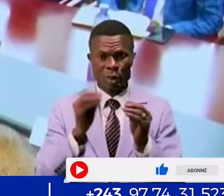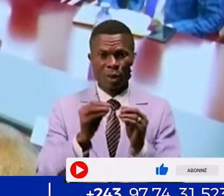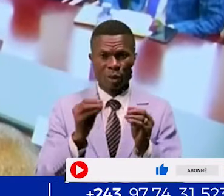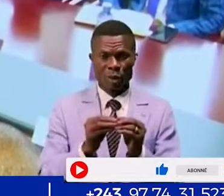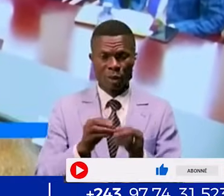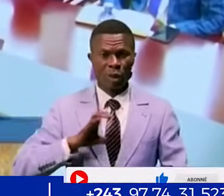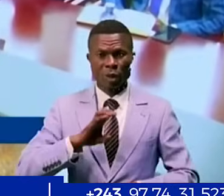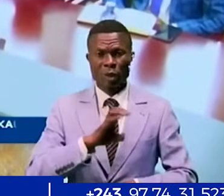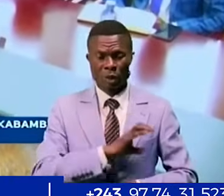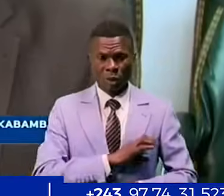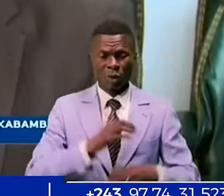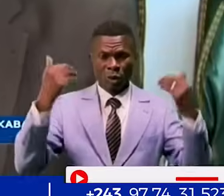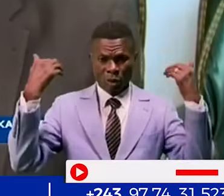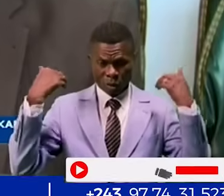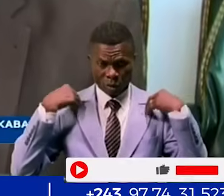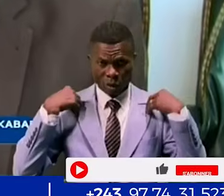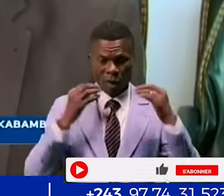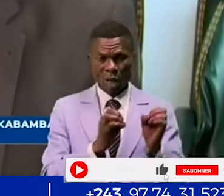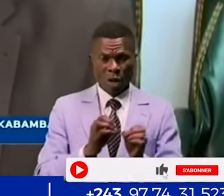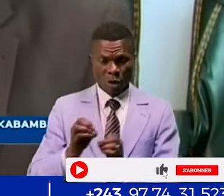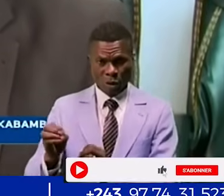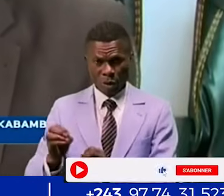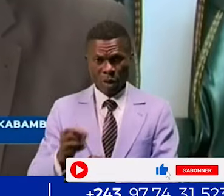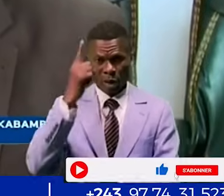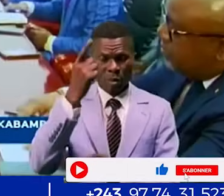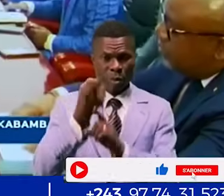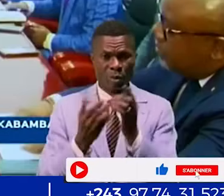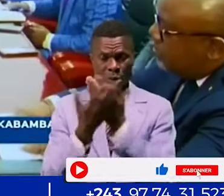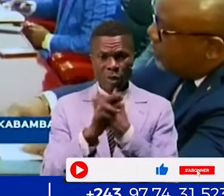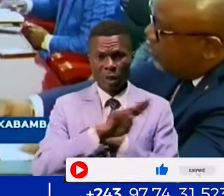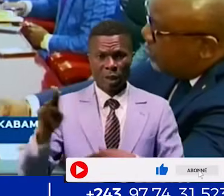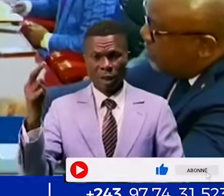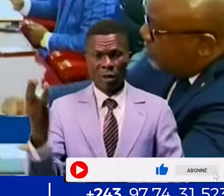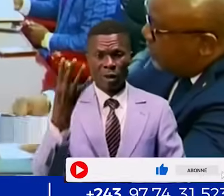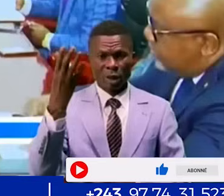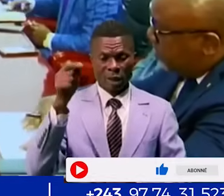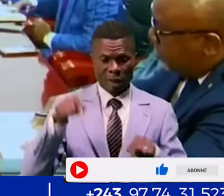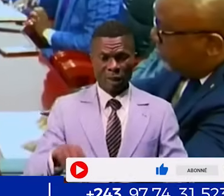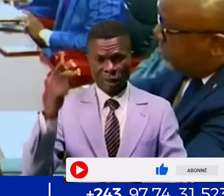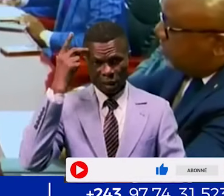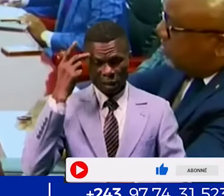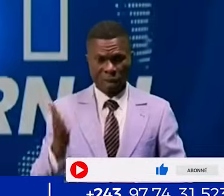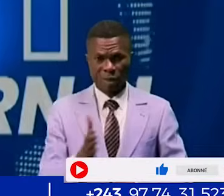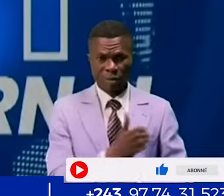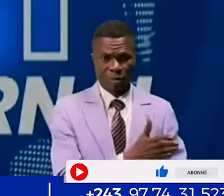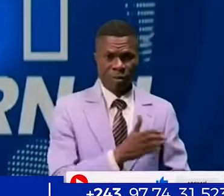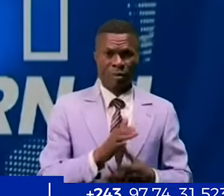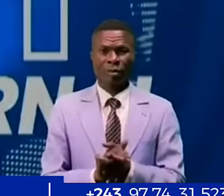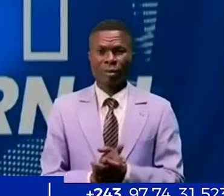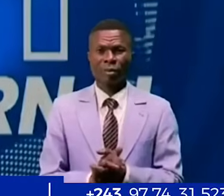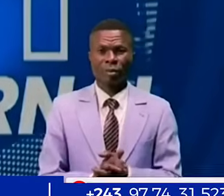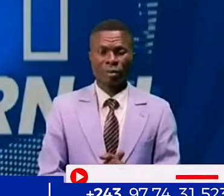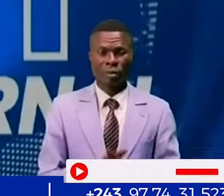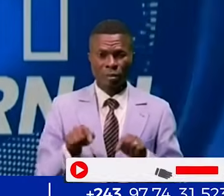du comité de pilotage qui se tiendra le 1er juillet 2024 à Kinshasa.